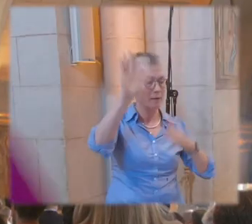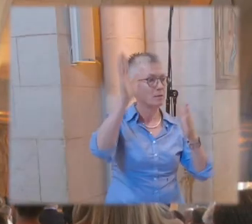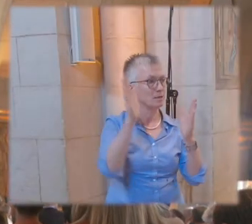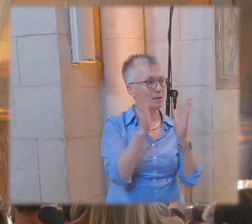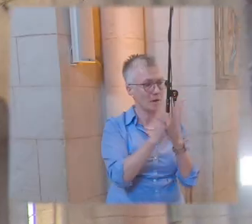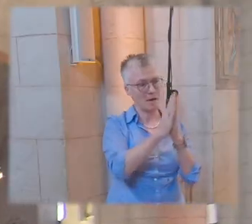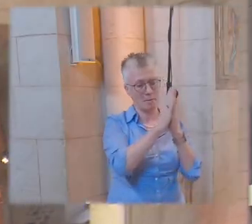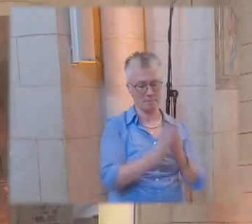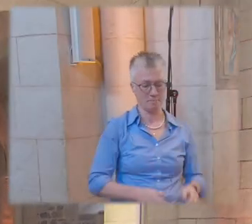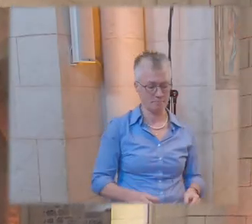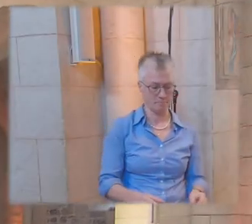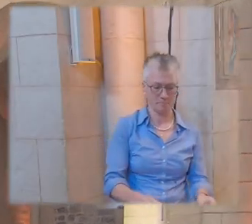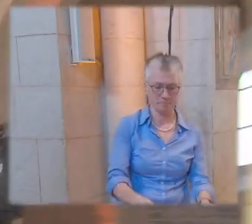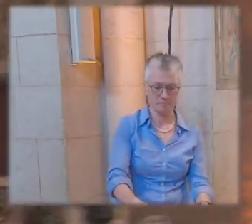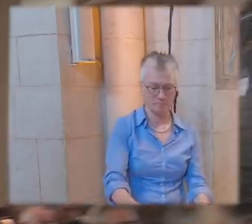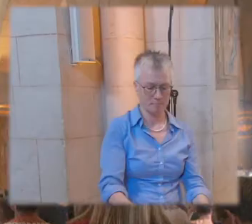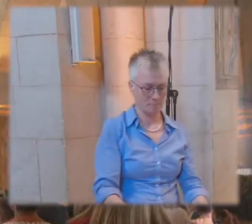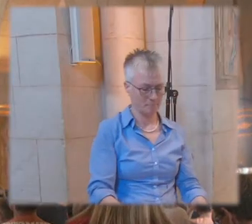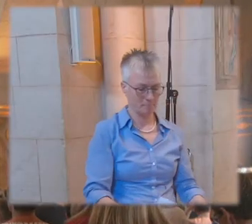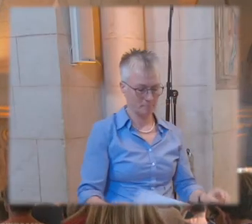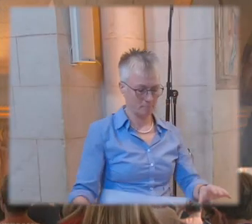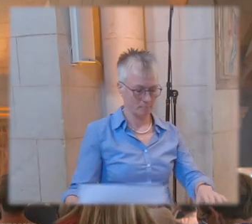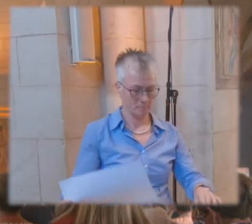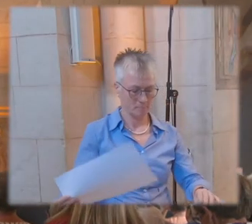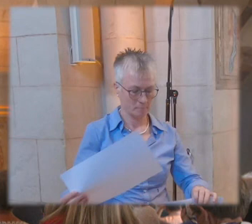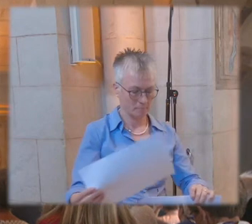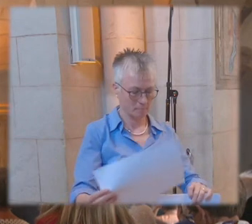alle Ewigkeit. Amen.